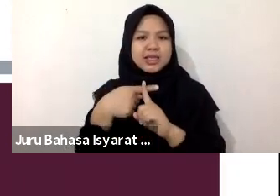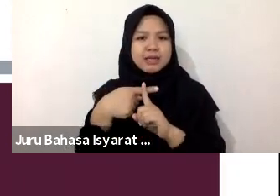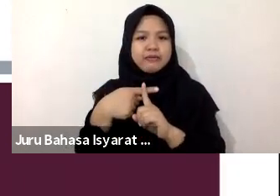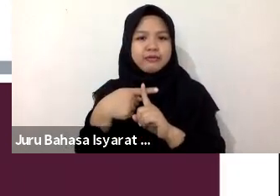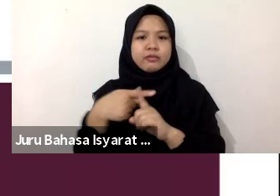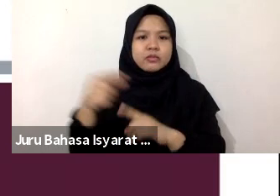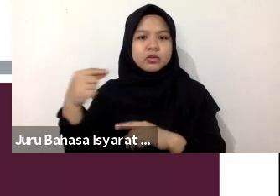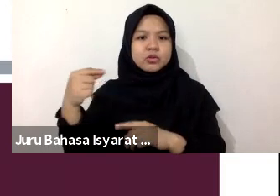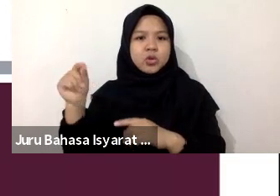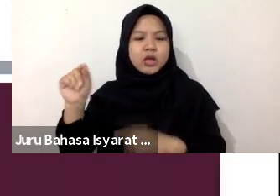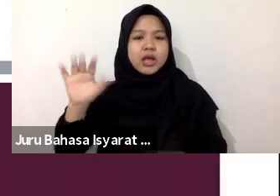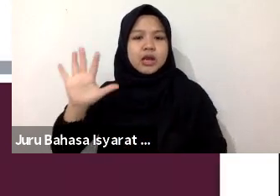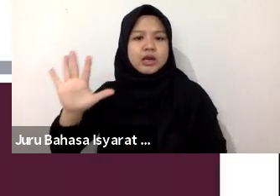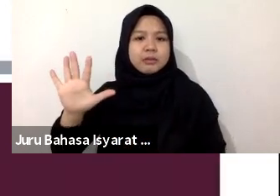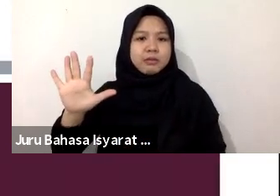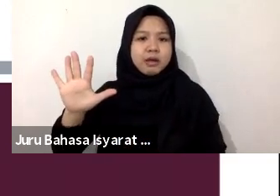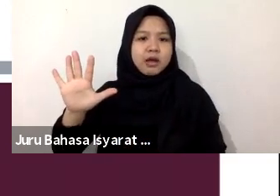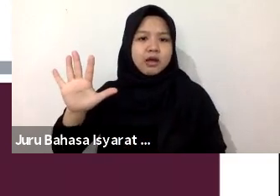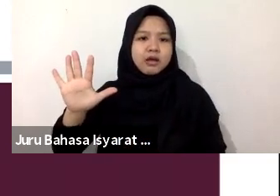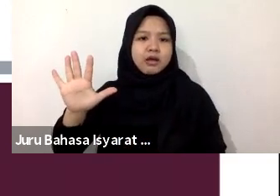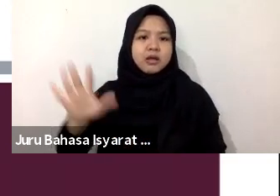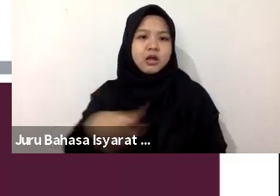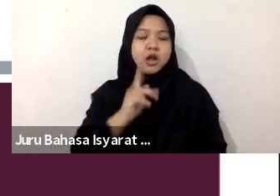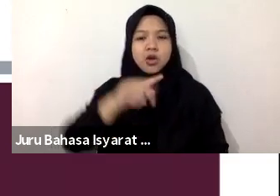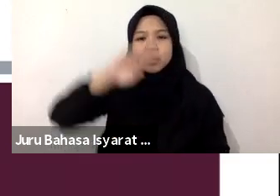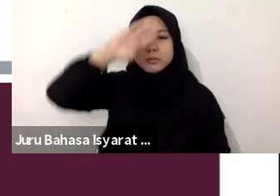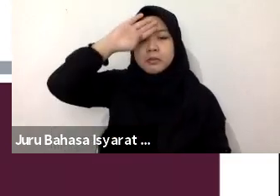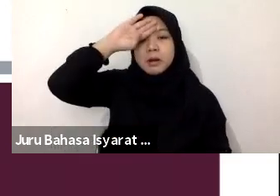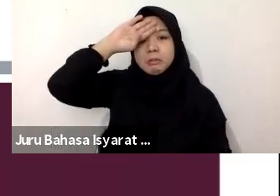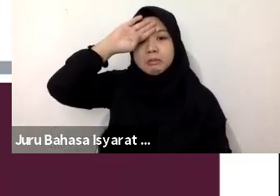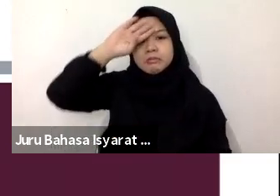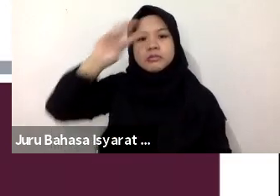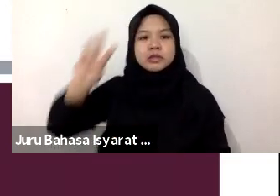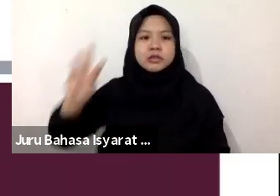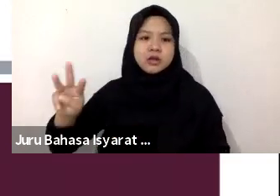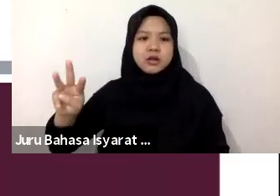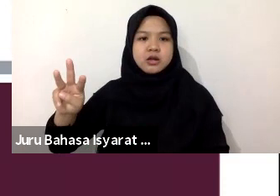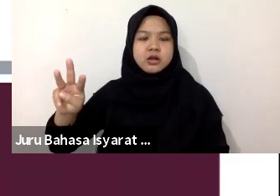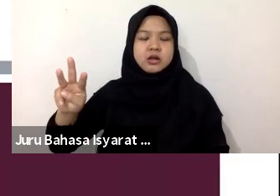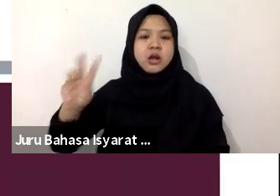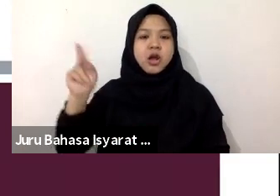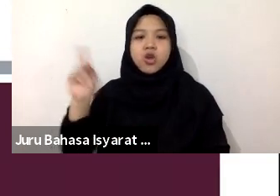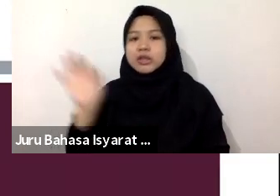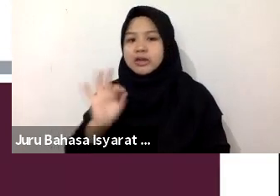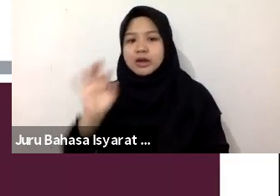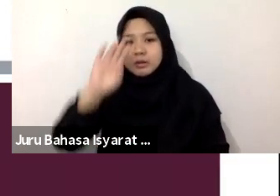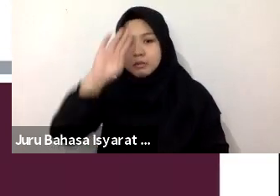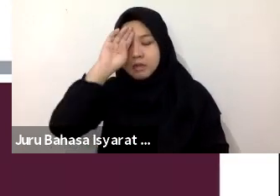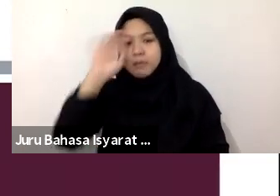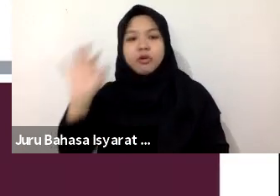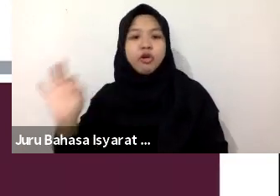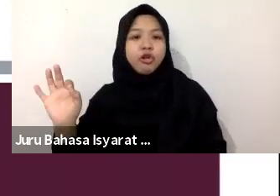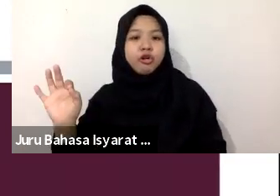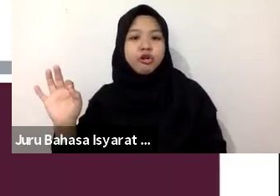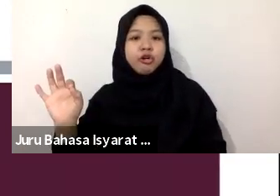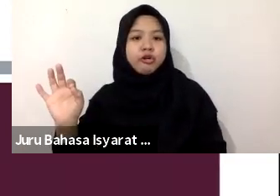skornya tinggi, 5 juga. Apabila ada demam, 3 skornya. Kalau tidak ada, 0. Kalau di sini tidak ada,